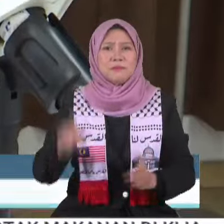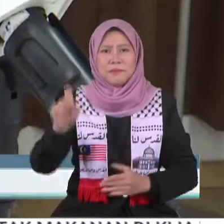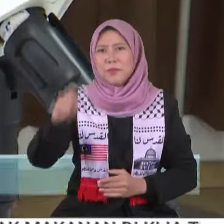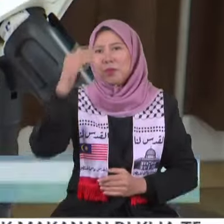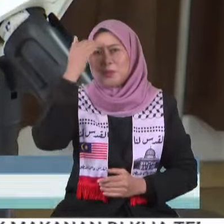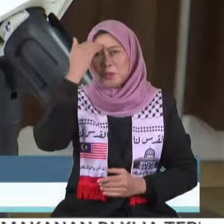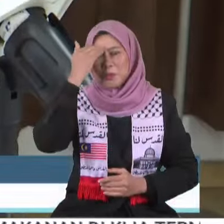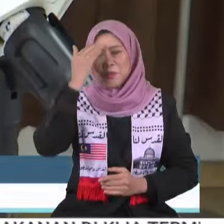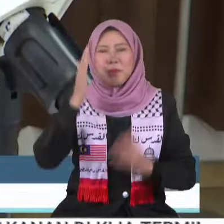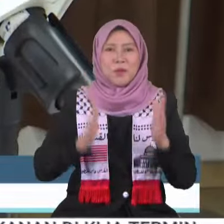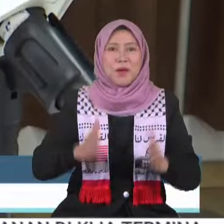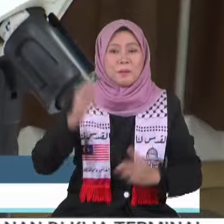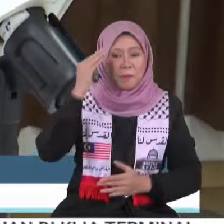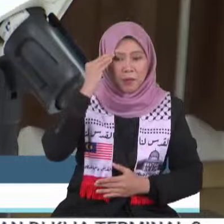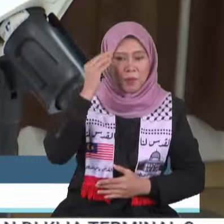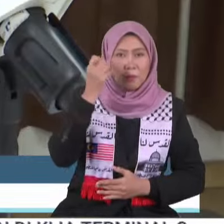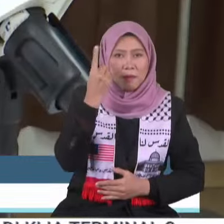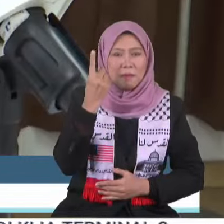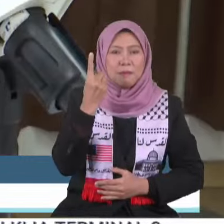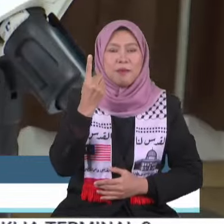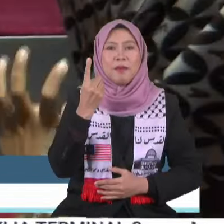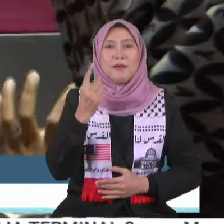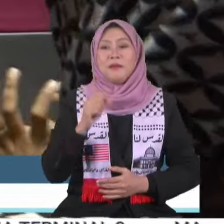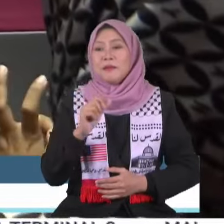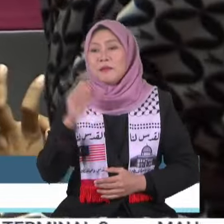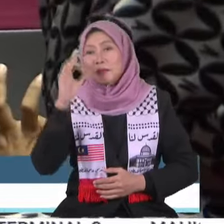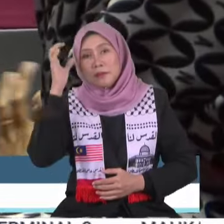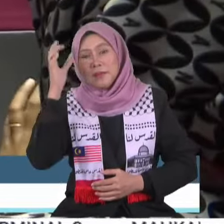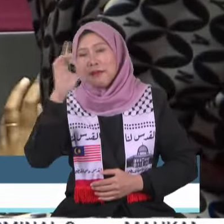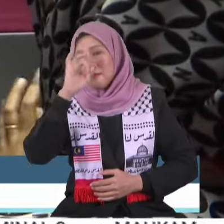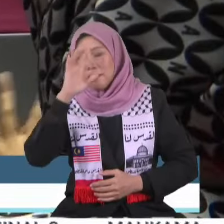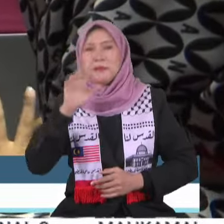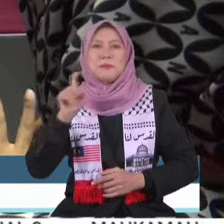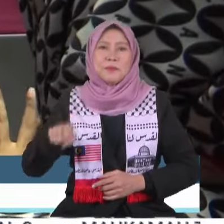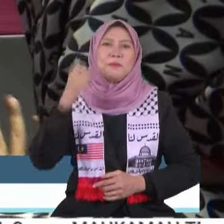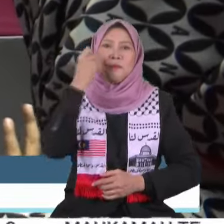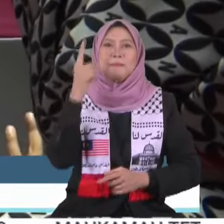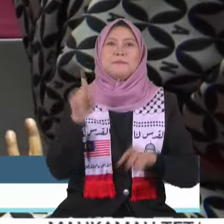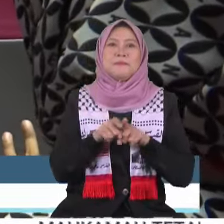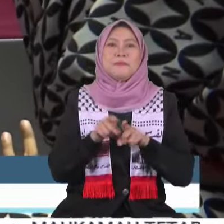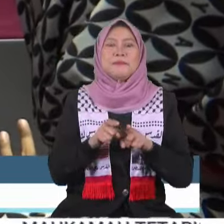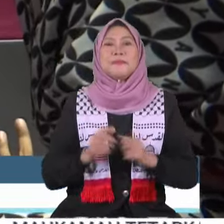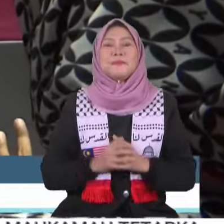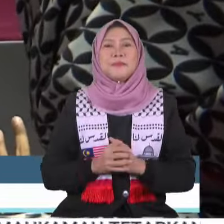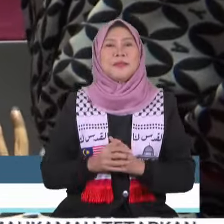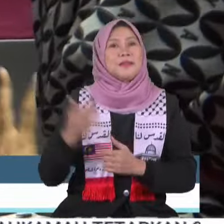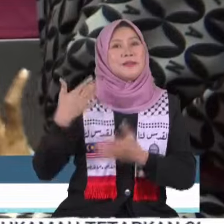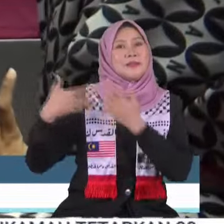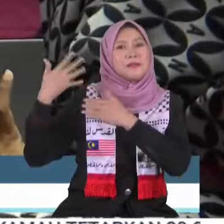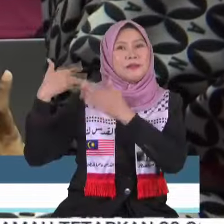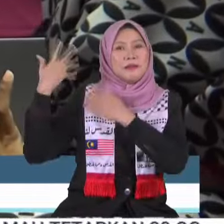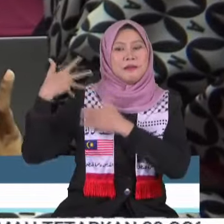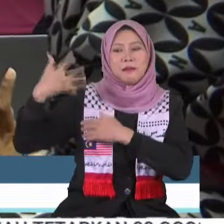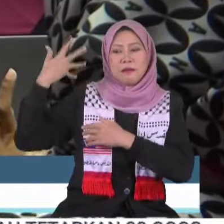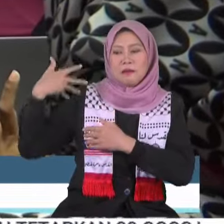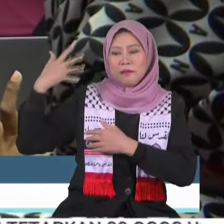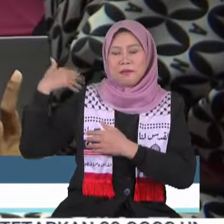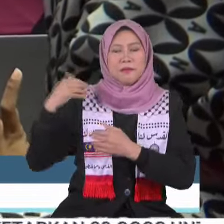kita pun, orang Melayu pun kena faham, orang bukan Melayu pun kena faham. Pensyarah kanan bahagian sejarah pusat pengajian